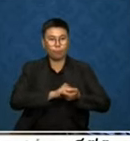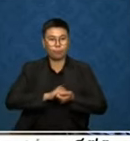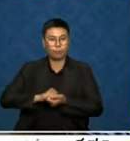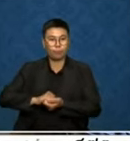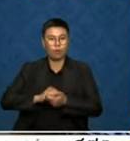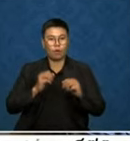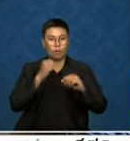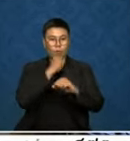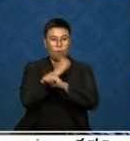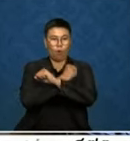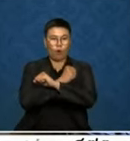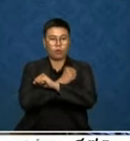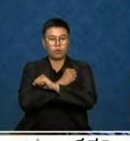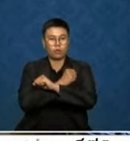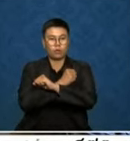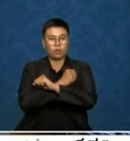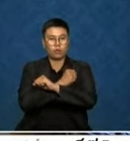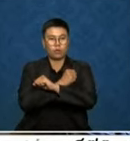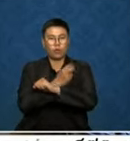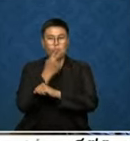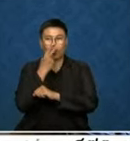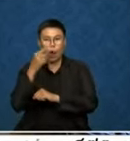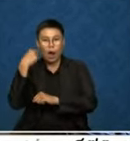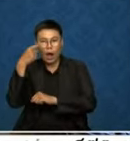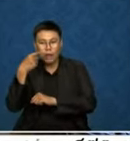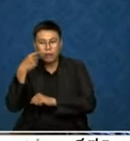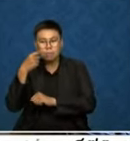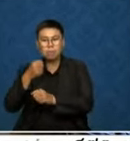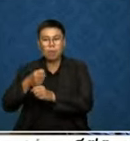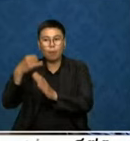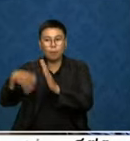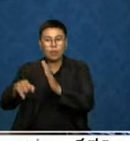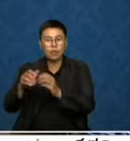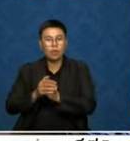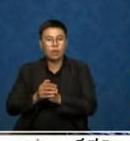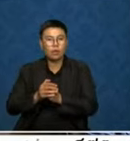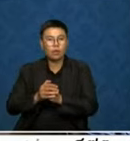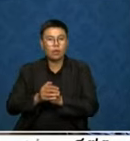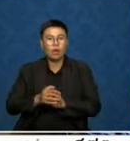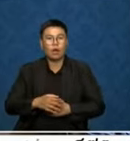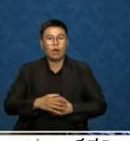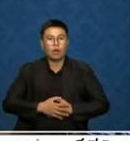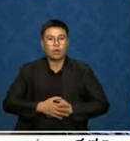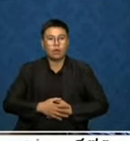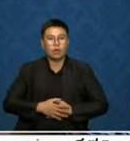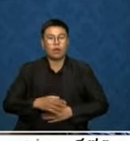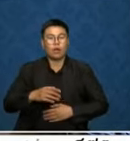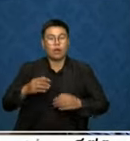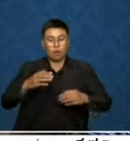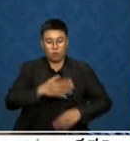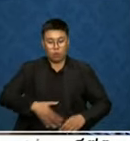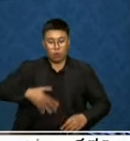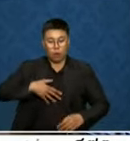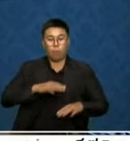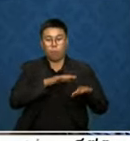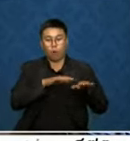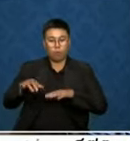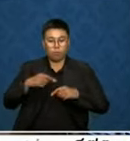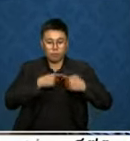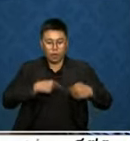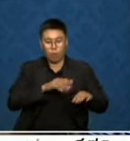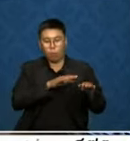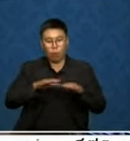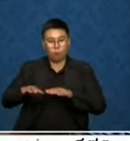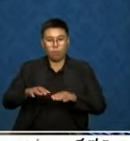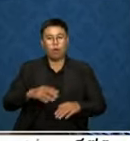การป้องกันและสาวให้ถึงต้นตอของปัญหากายพร้อมใจพร้อมเราทำได้และผมให้กำลังใจกับทุกฝ่